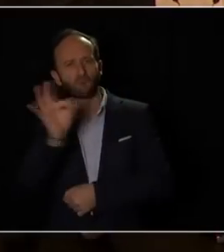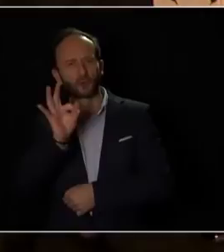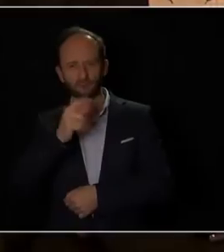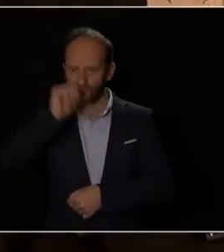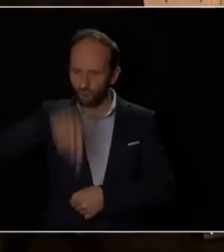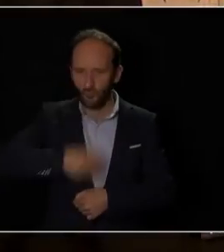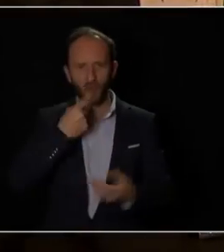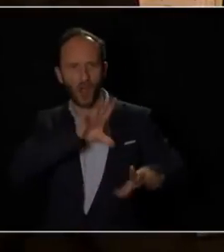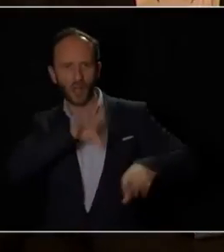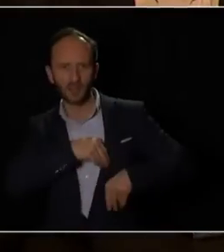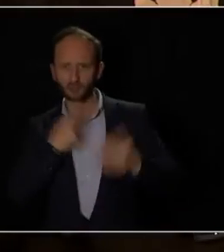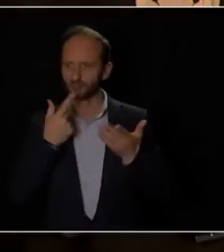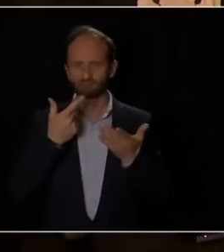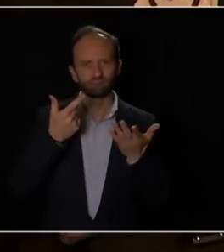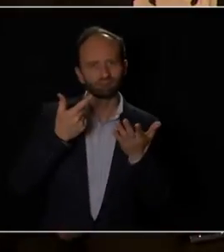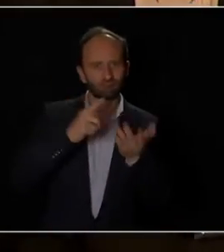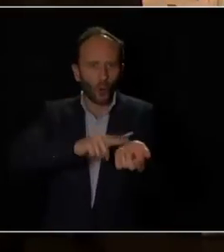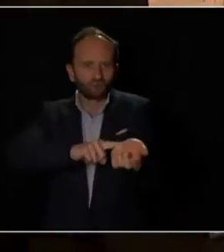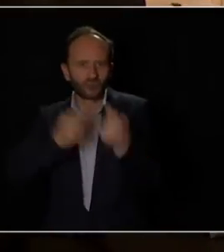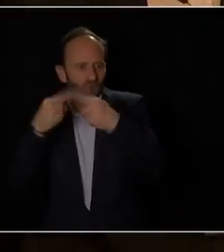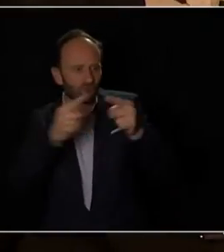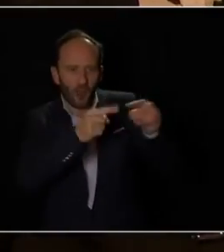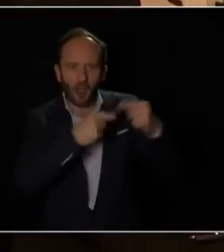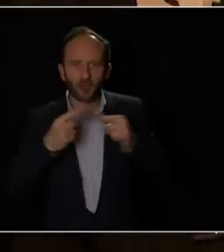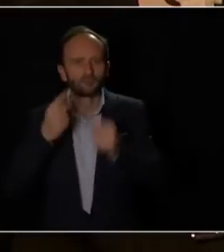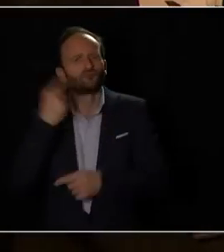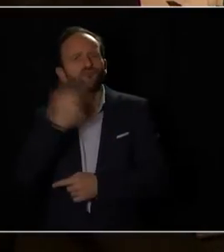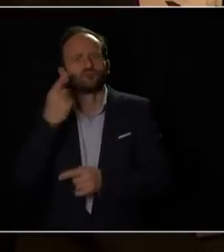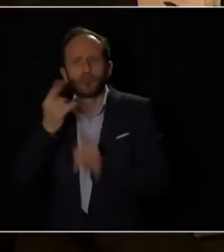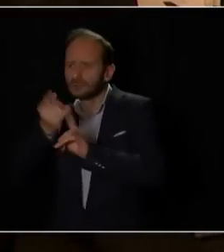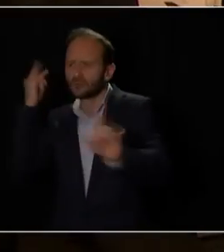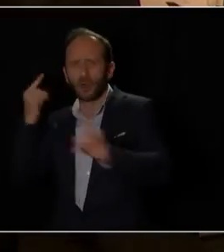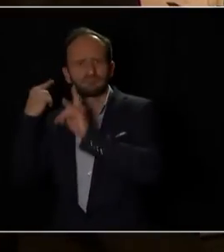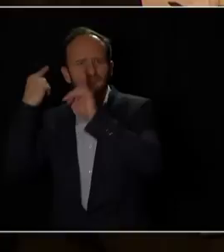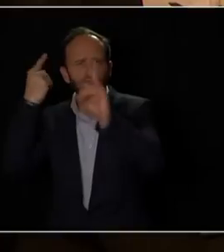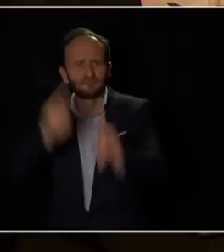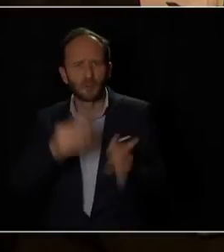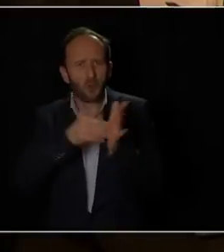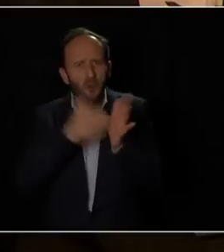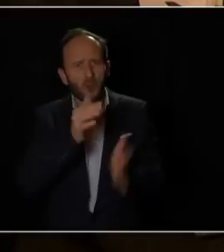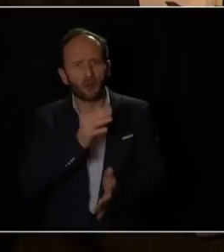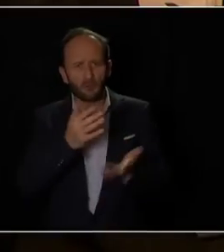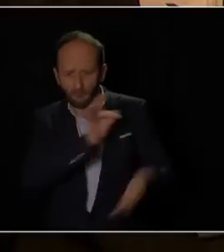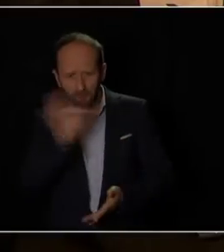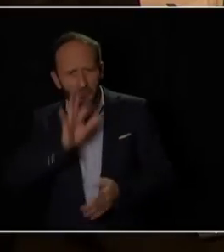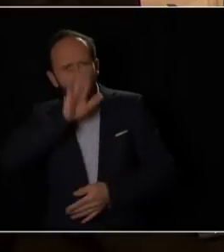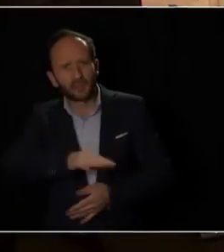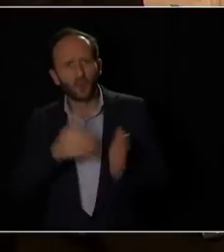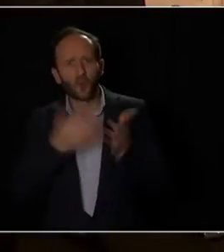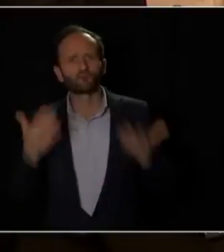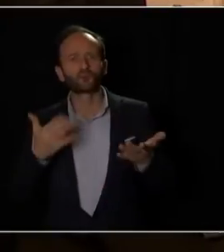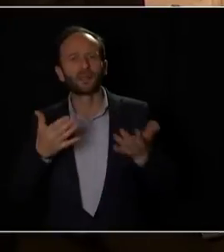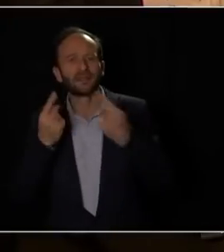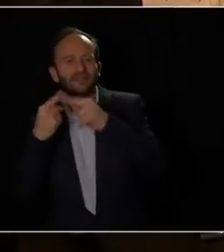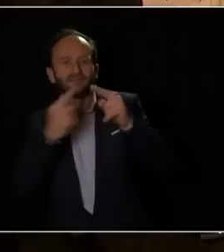certaine diversité. La France est diverse, mais elle l'a toujours été et elle l'est encore aujourd'hui. Mais diversité culturelle ne veut pas